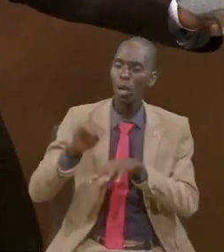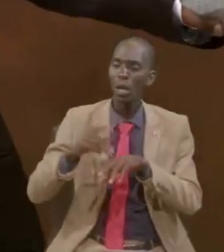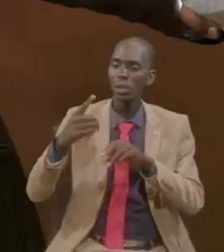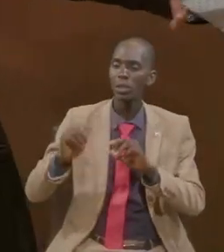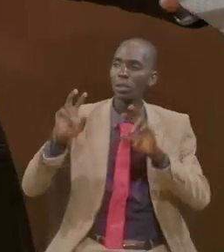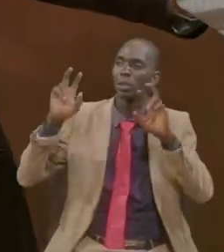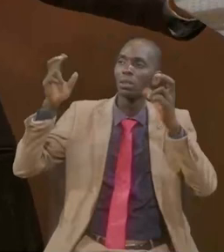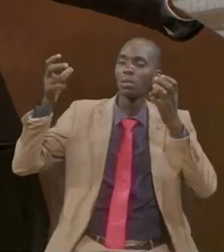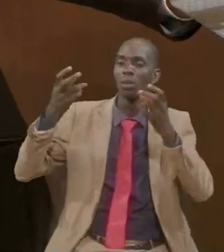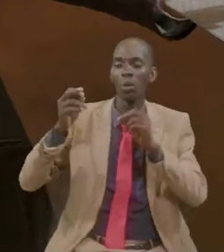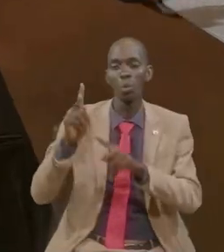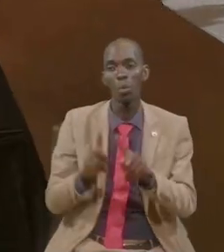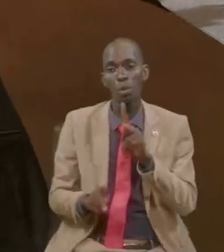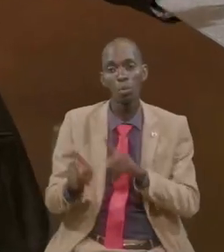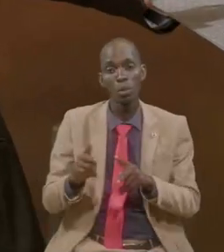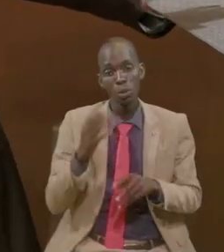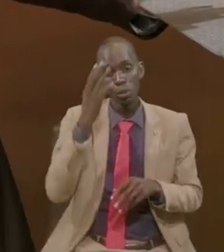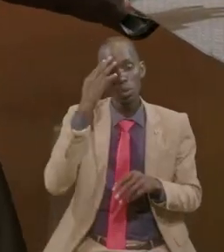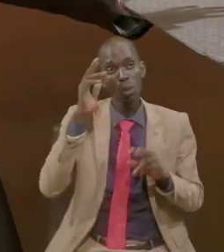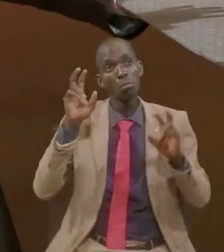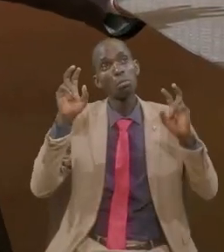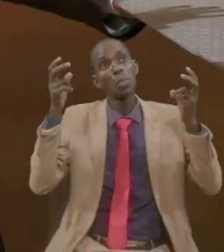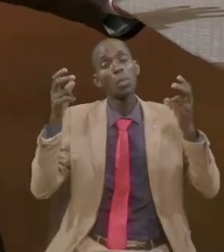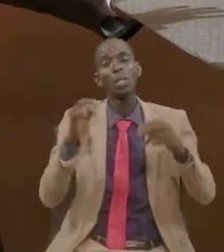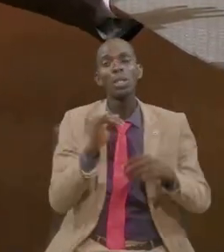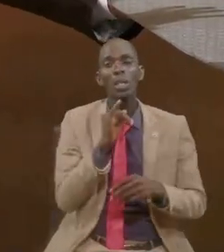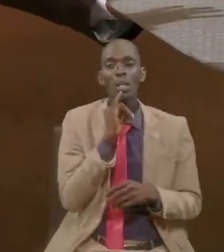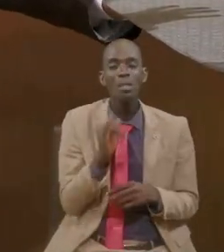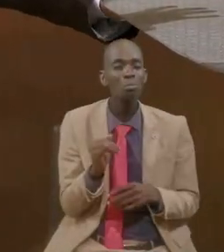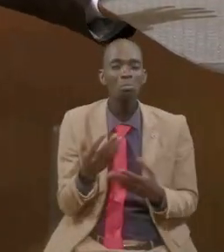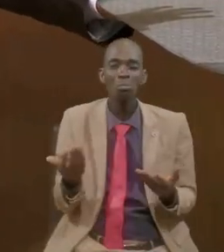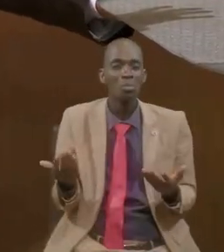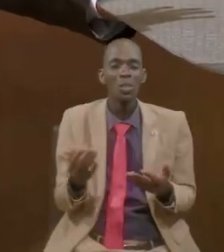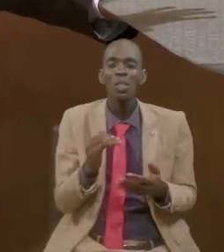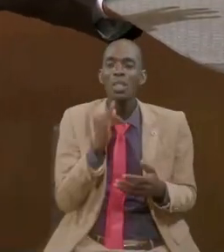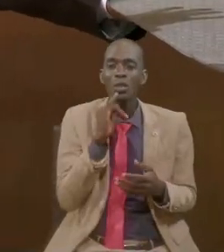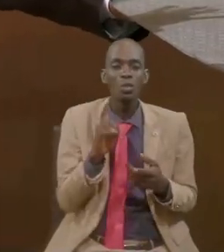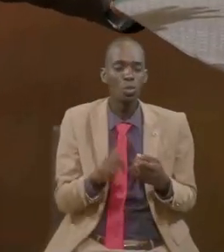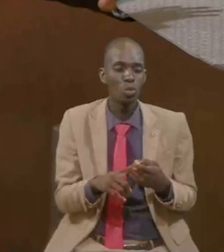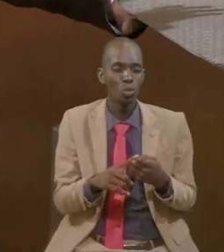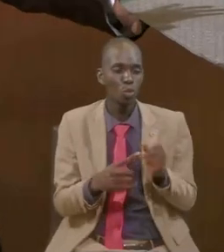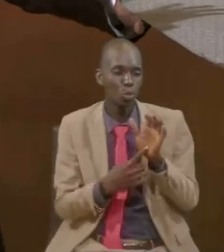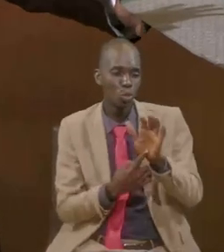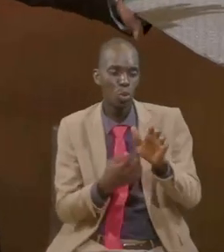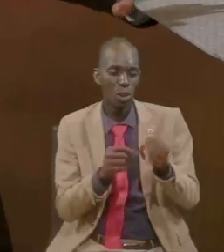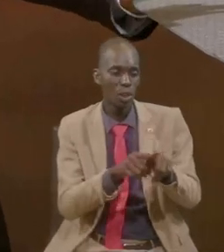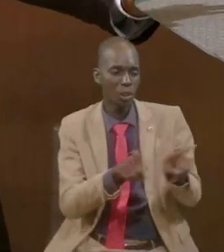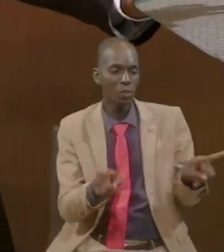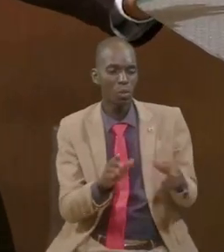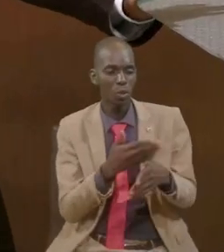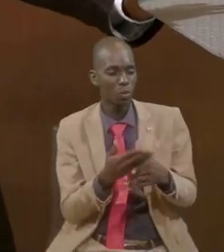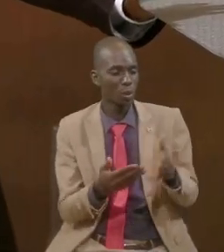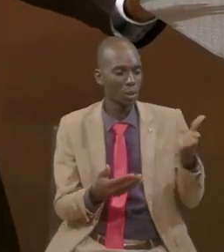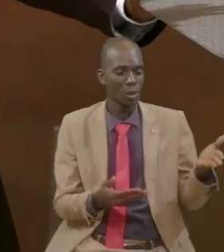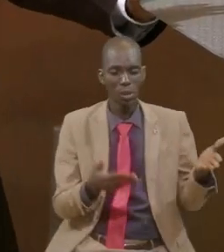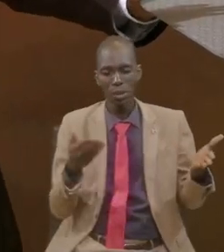des gens, le titre des gens. Vous voyez, le titre, c'est pour faire